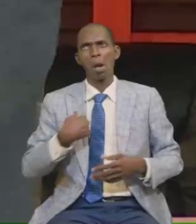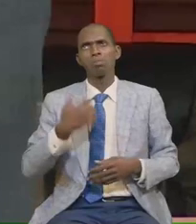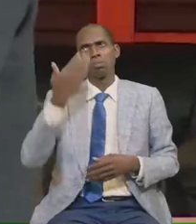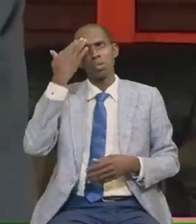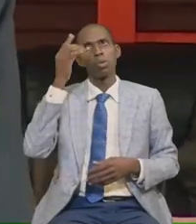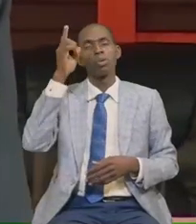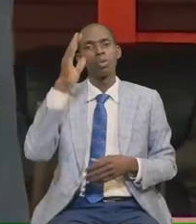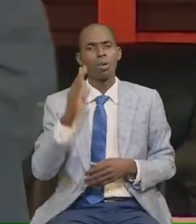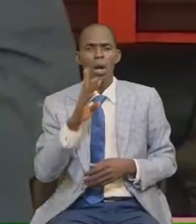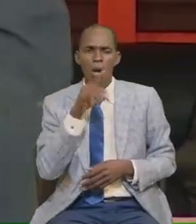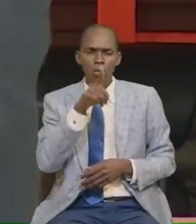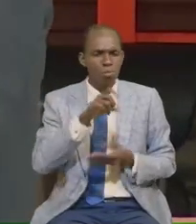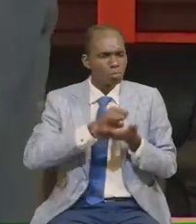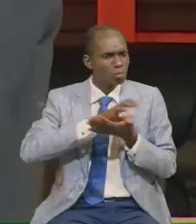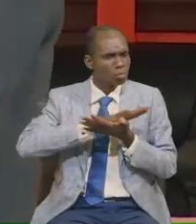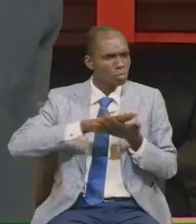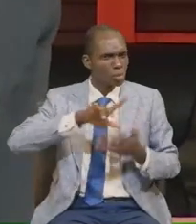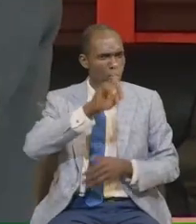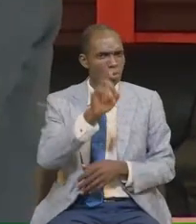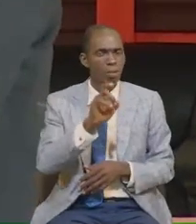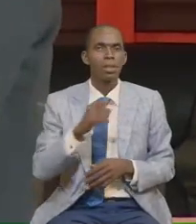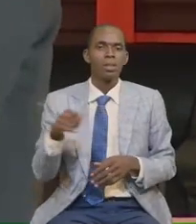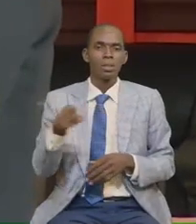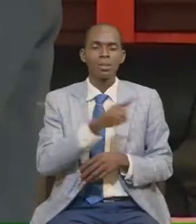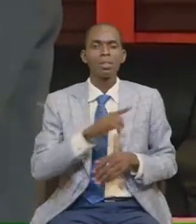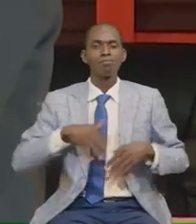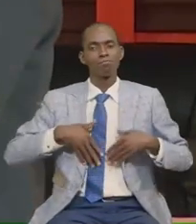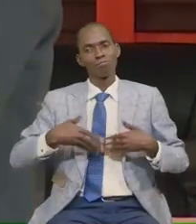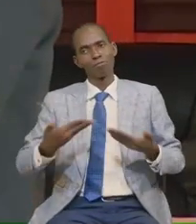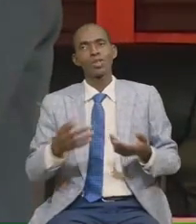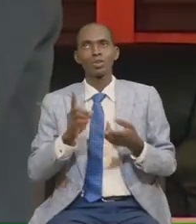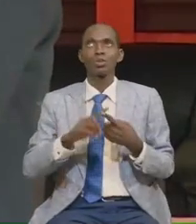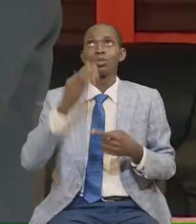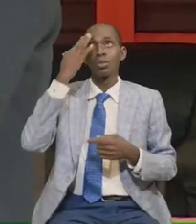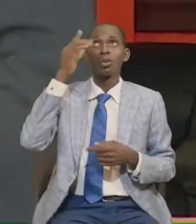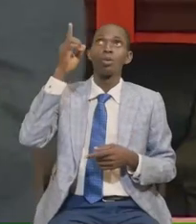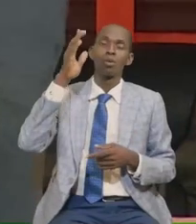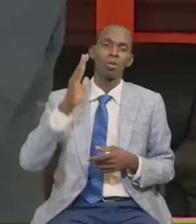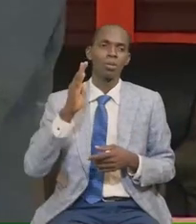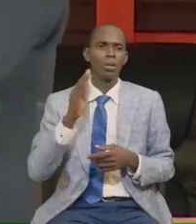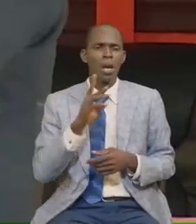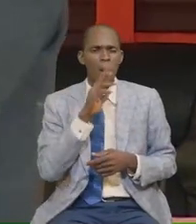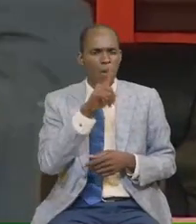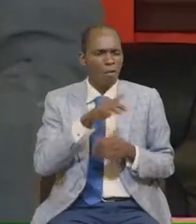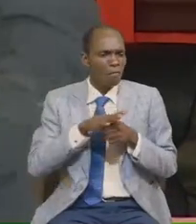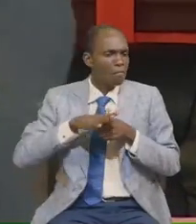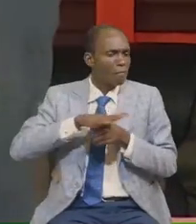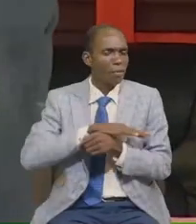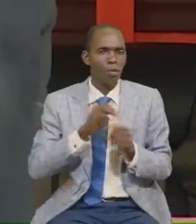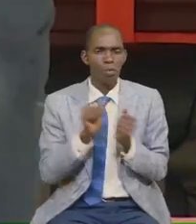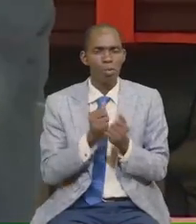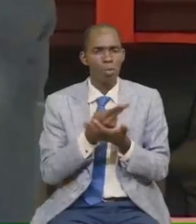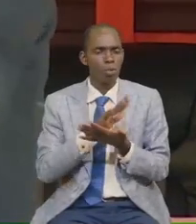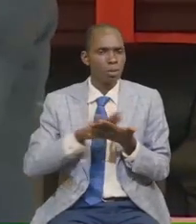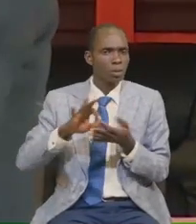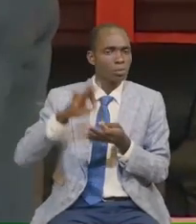es sanctifié? Ils font profession de connaître Dieu. Est-ce que tu es rempli du Saint-Esprit? Ils font